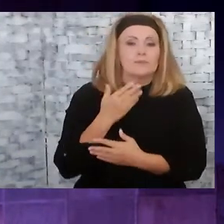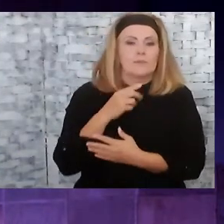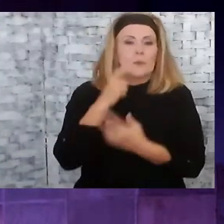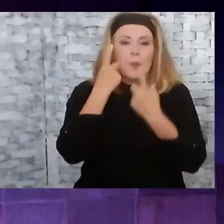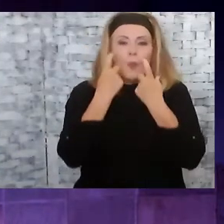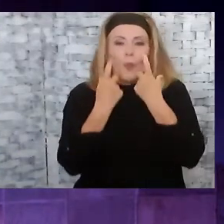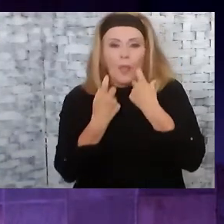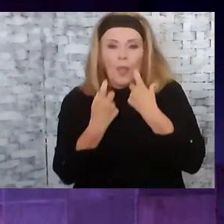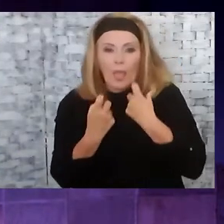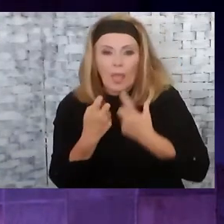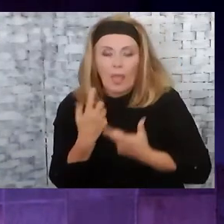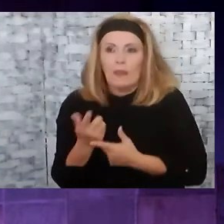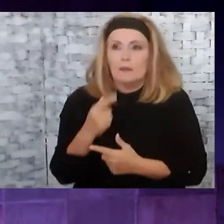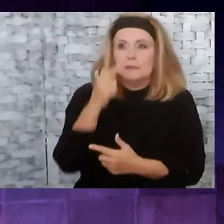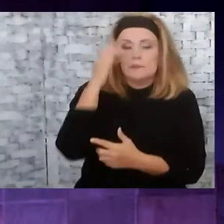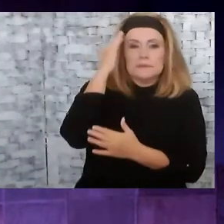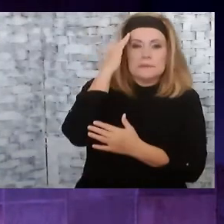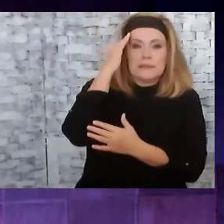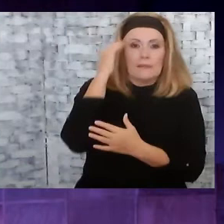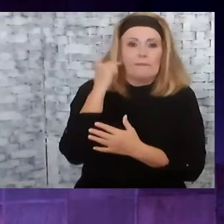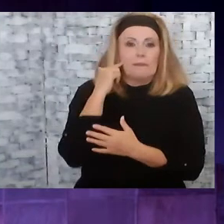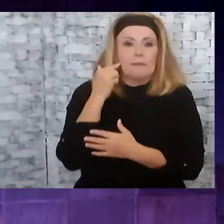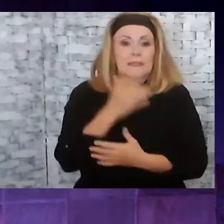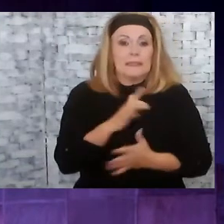hy noem haar op haar Hebreeuse naam, Miriam.